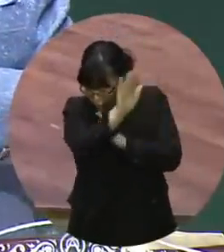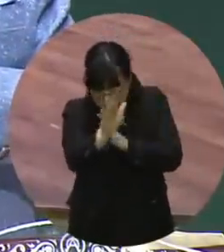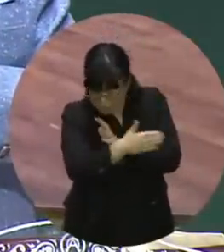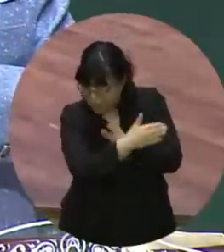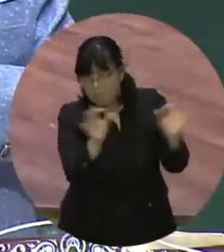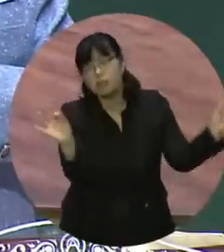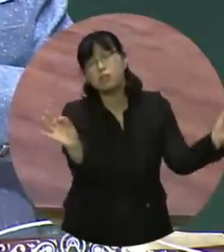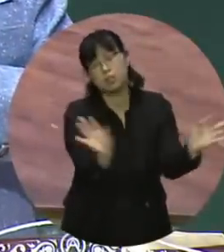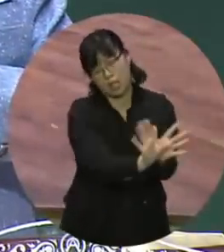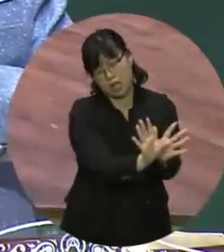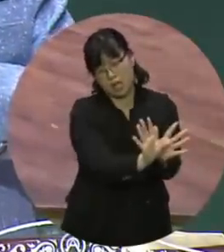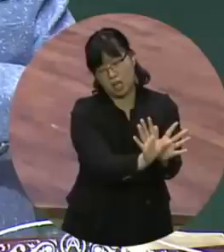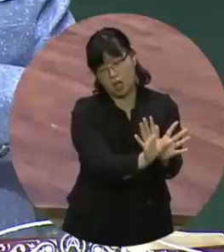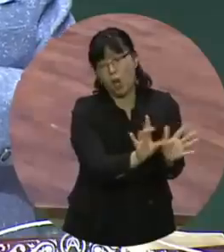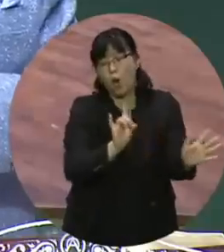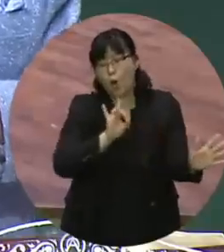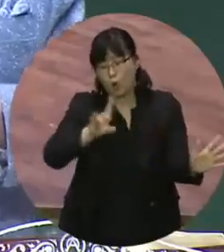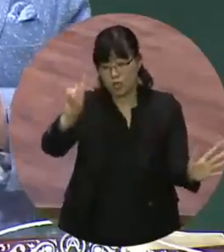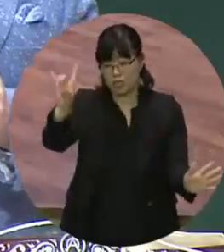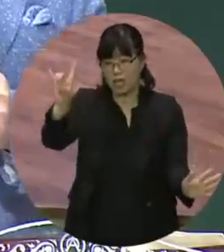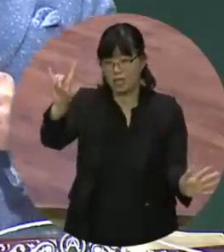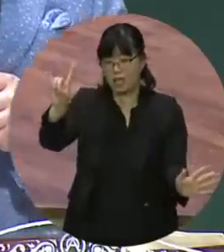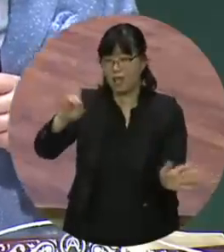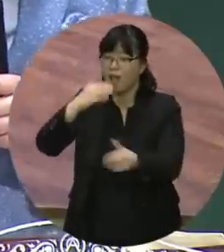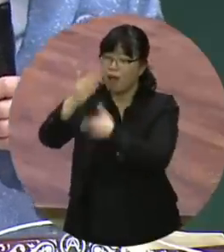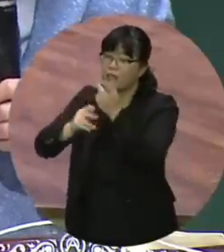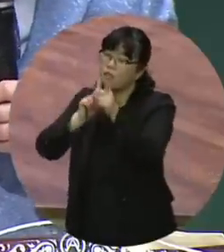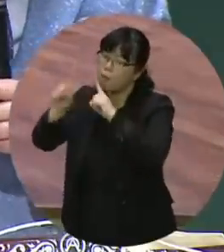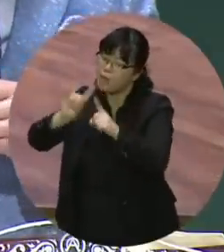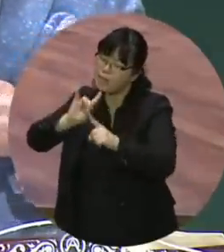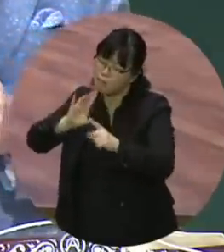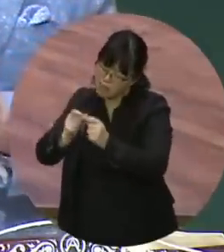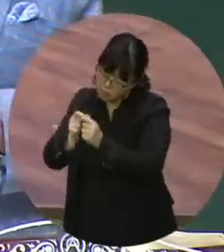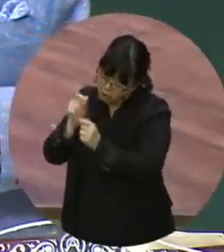말씀. 아시겠어요? 이 말씀이요. 말씀.